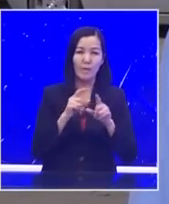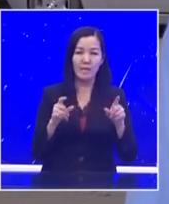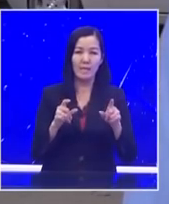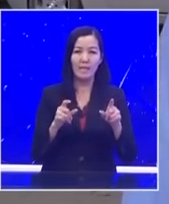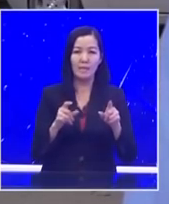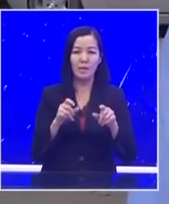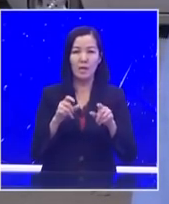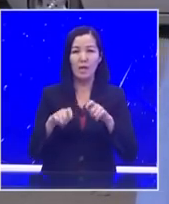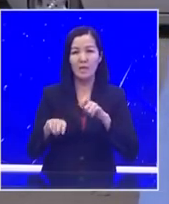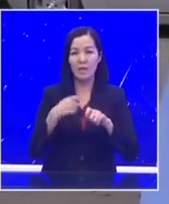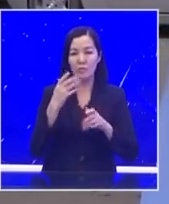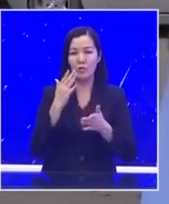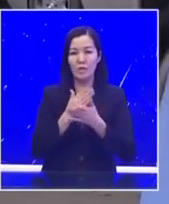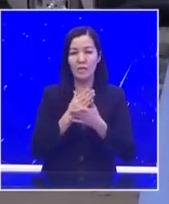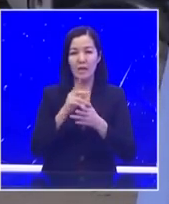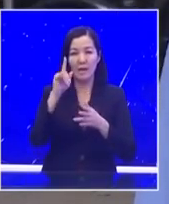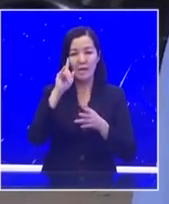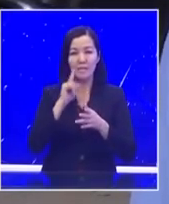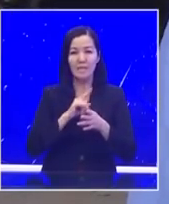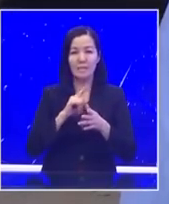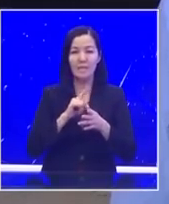субъектілерінің Қазақстан Республикасының әкімшілік